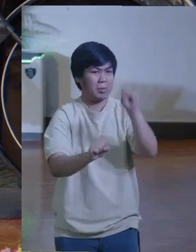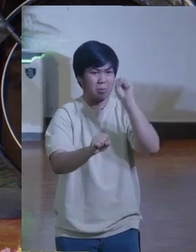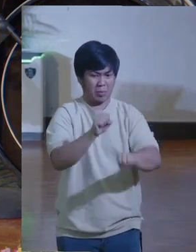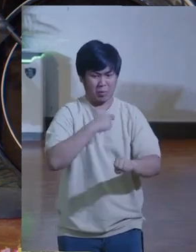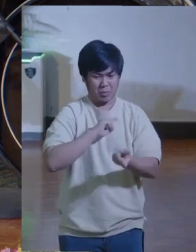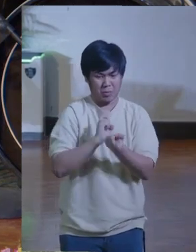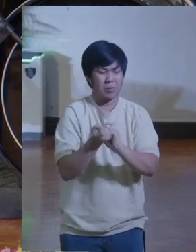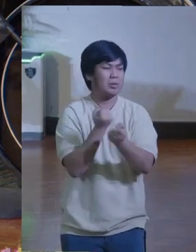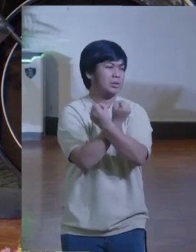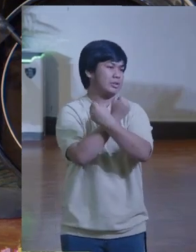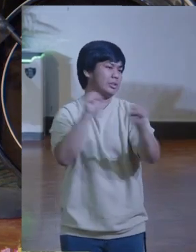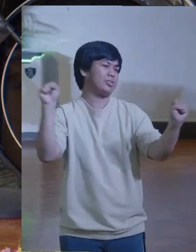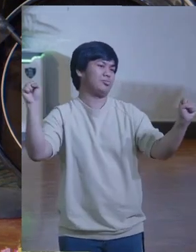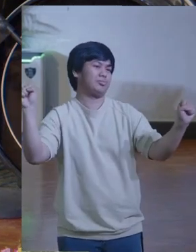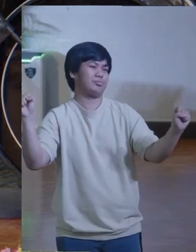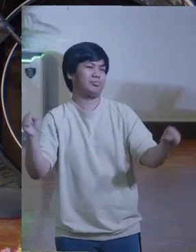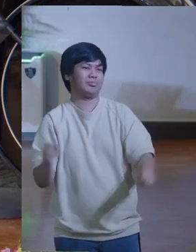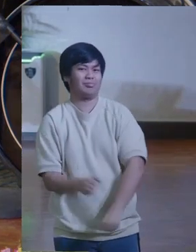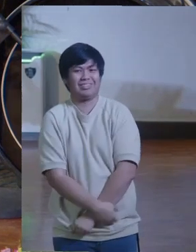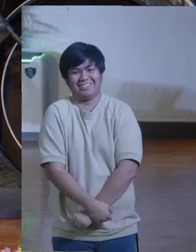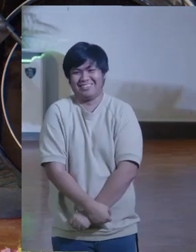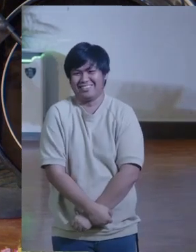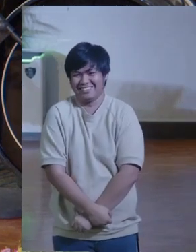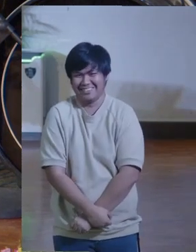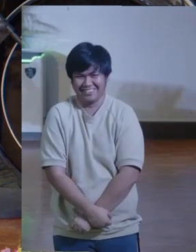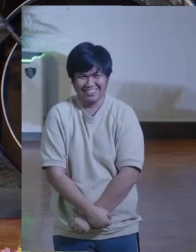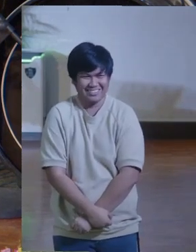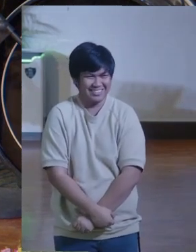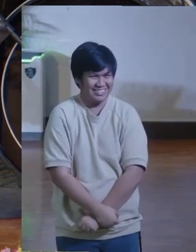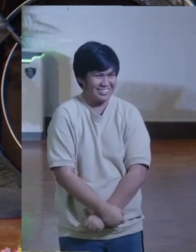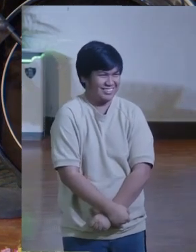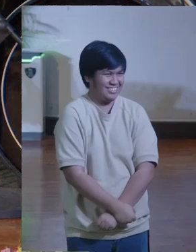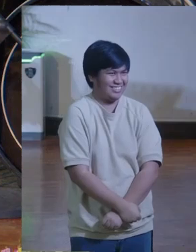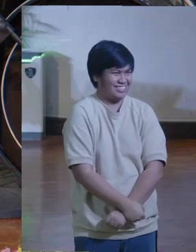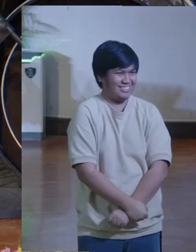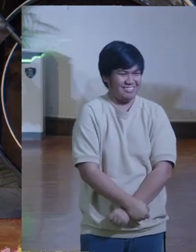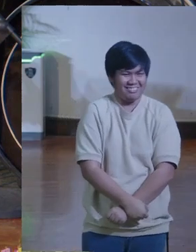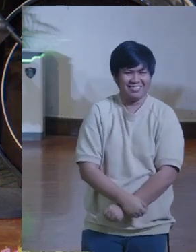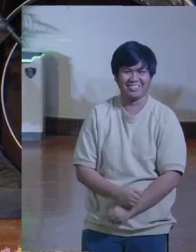kailangan sundin ang lahat ng reglamente ng Old Amish